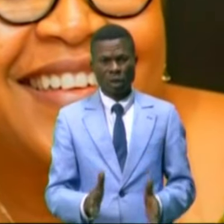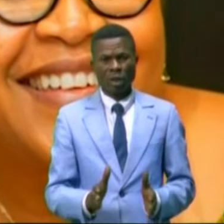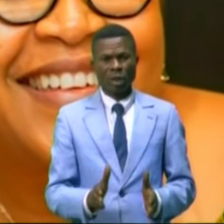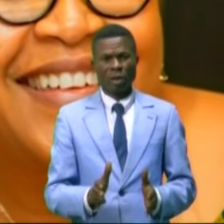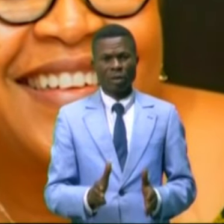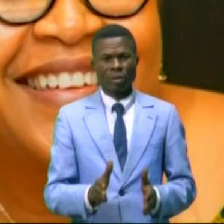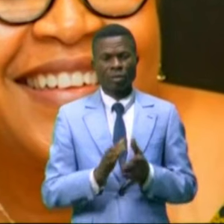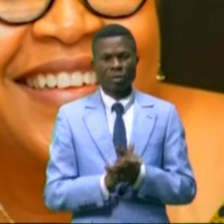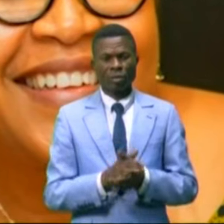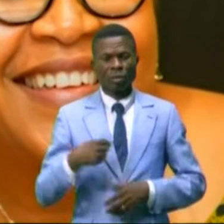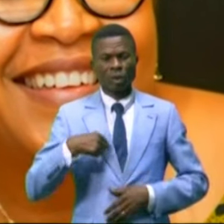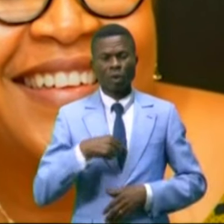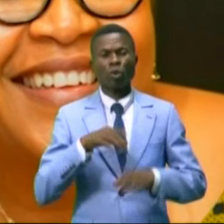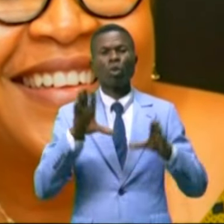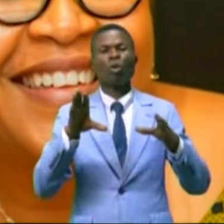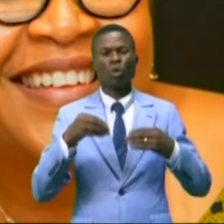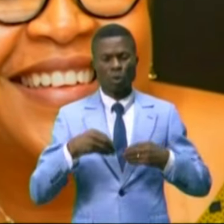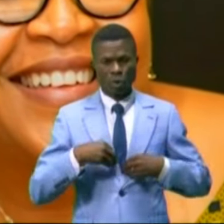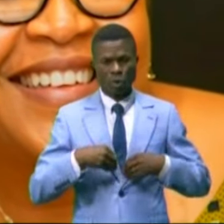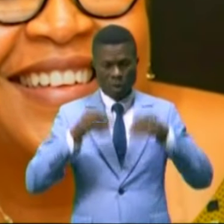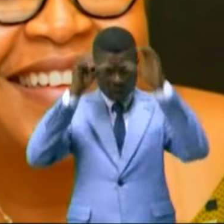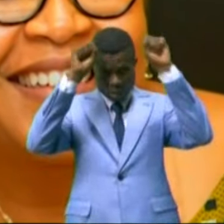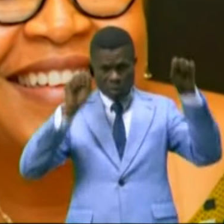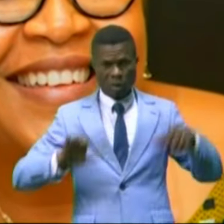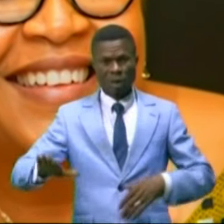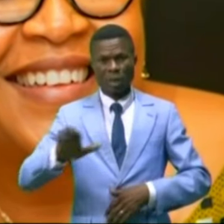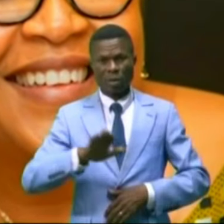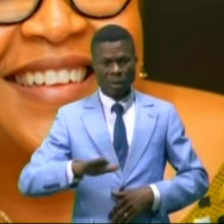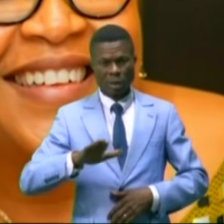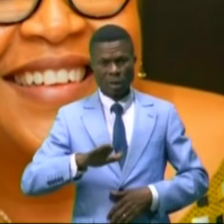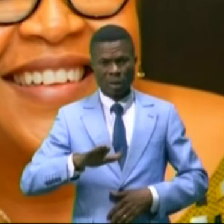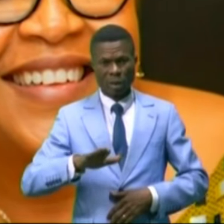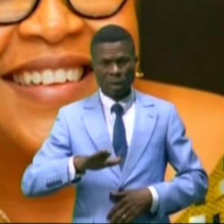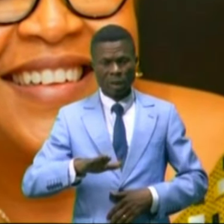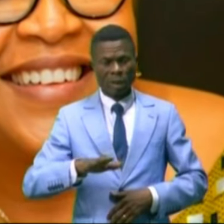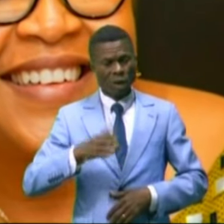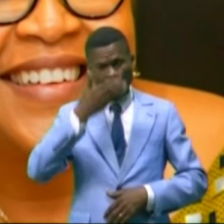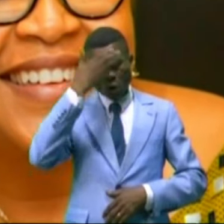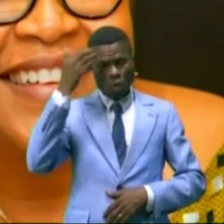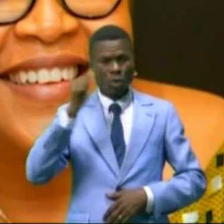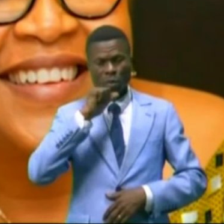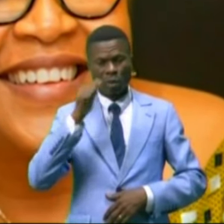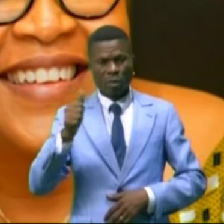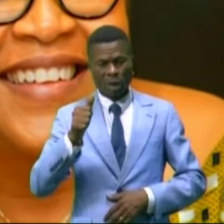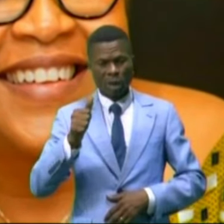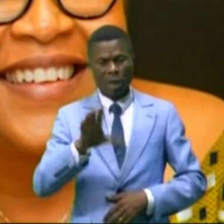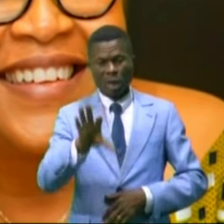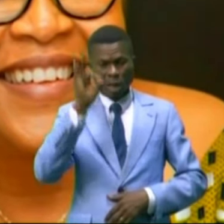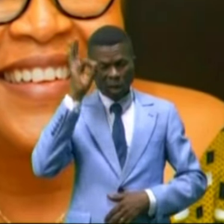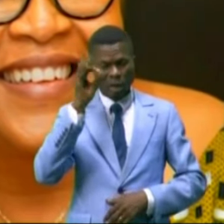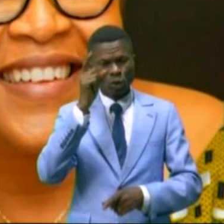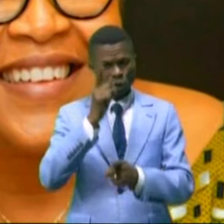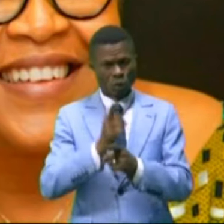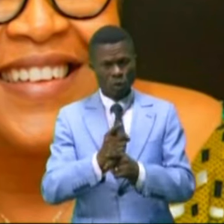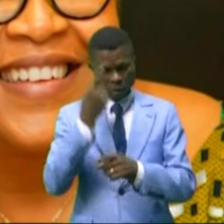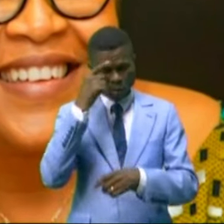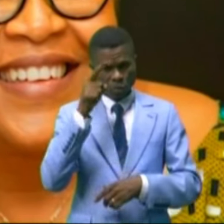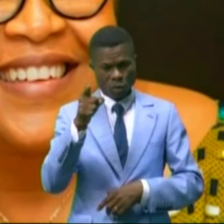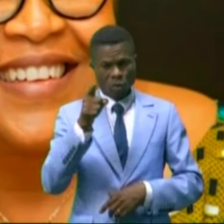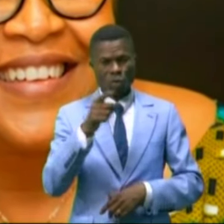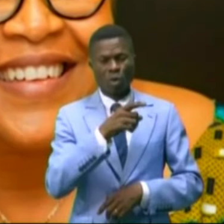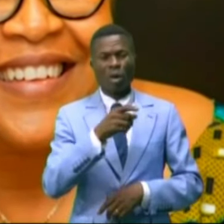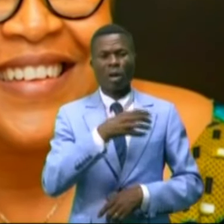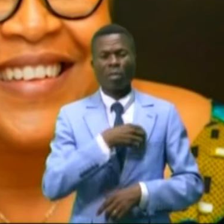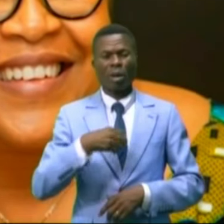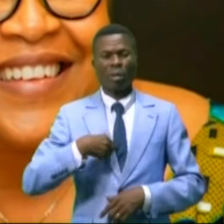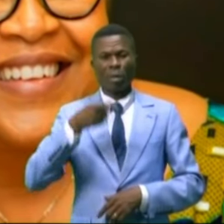congolaises nous croyons que le Président de la République ne s'est pas tromper en faisant ce choix judicier sur votre